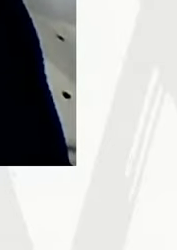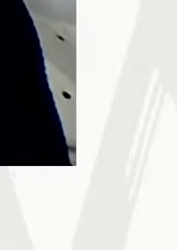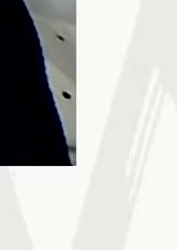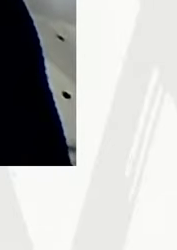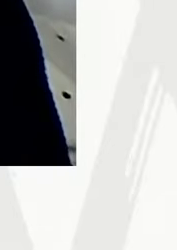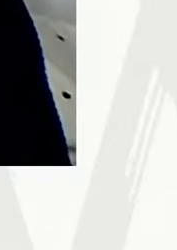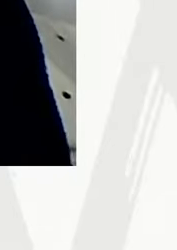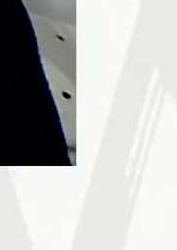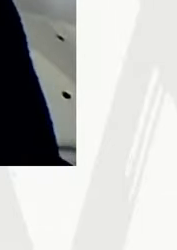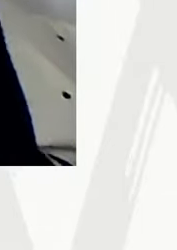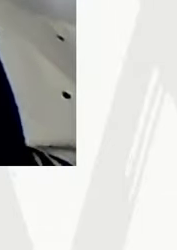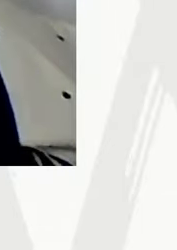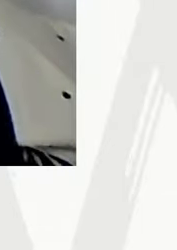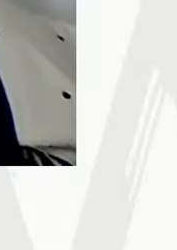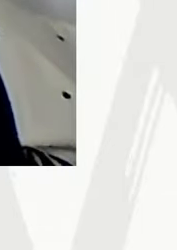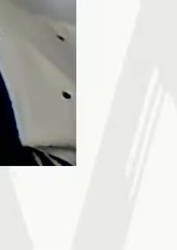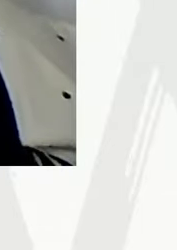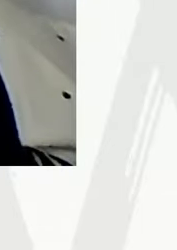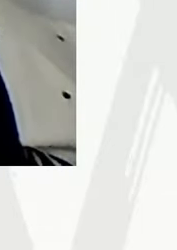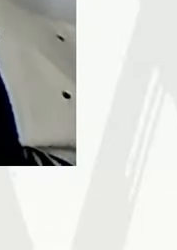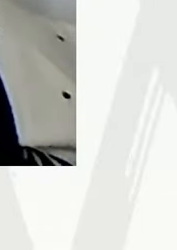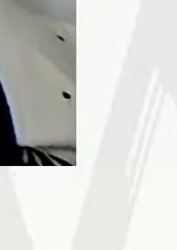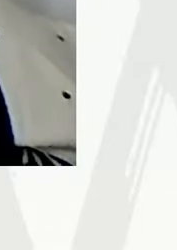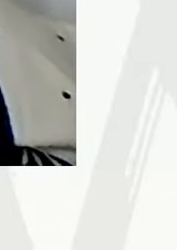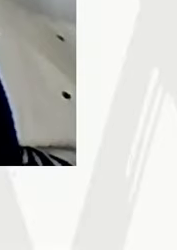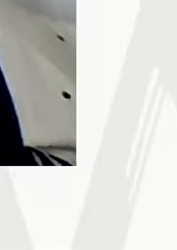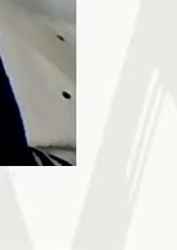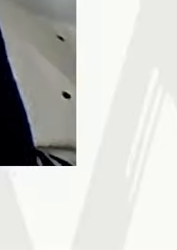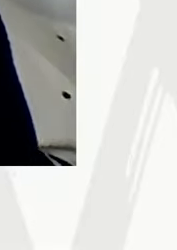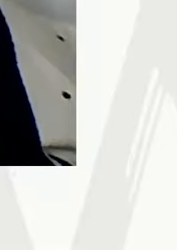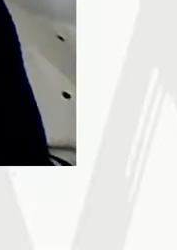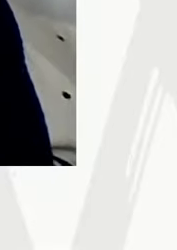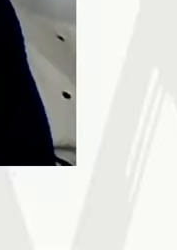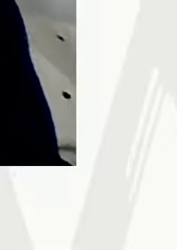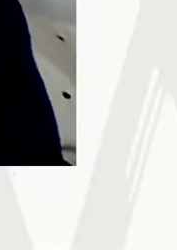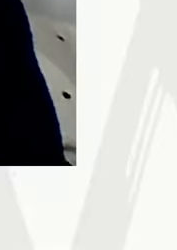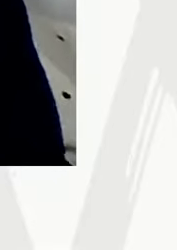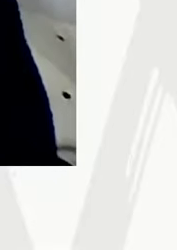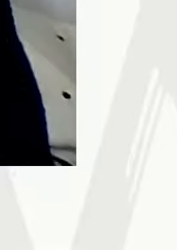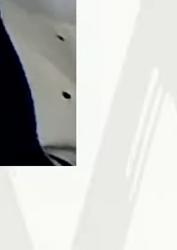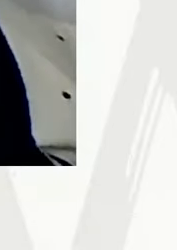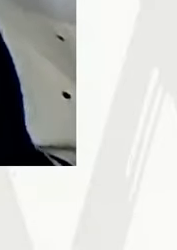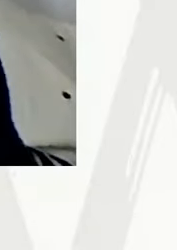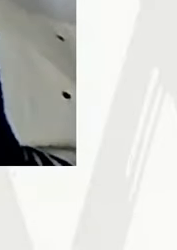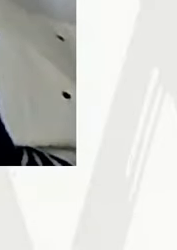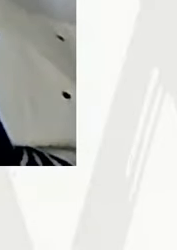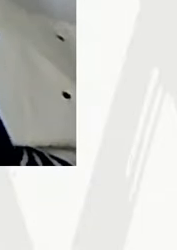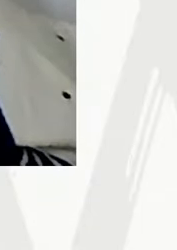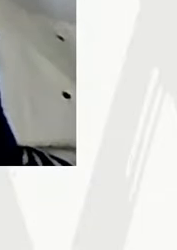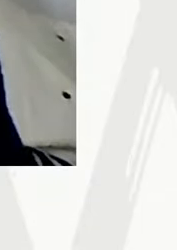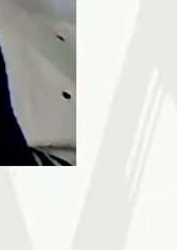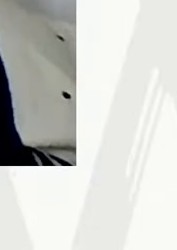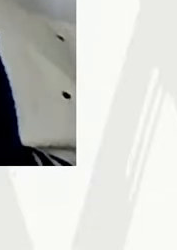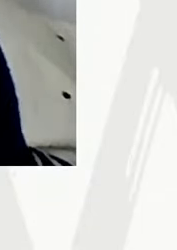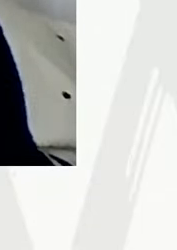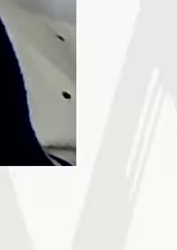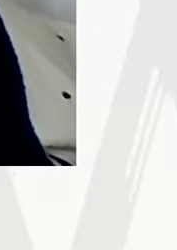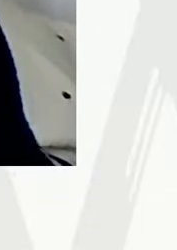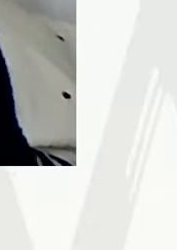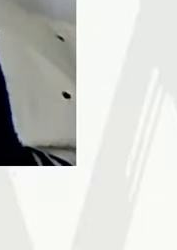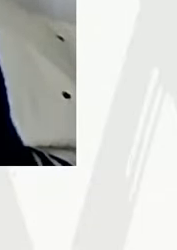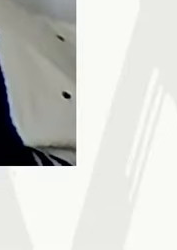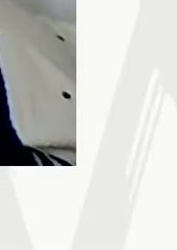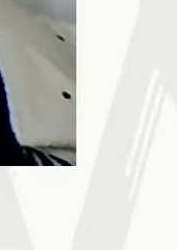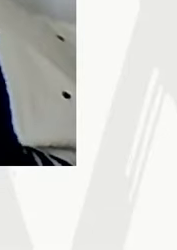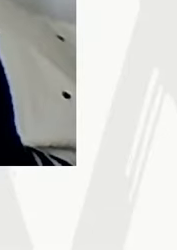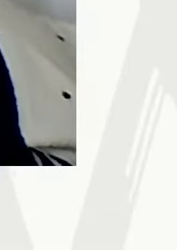En fait, le propre du libertin et de se risquer hors de tout